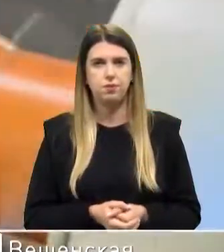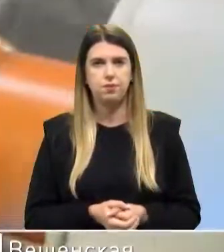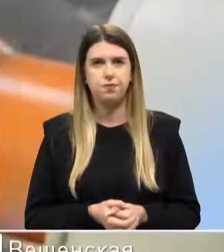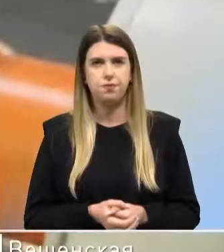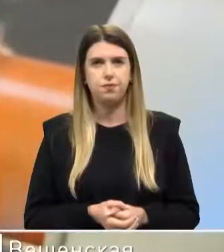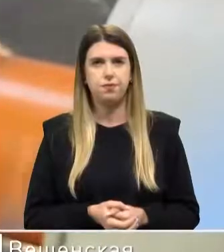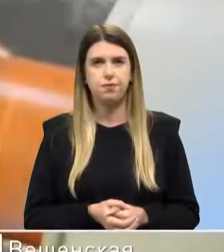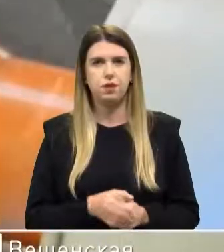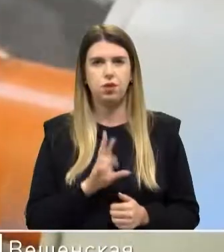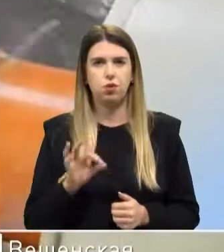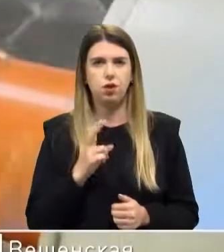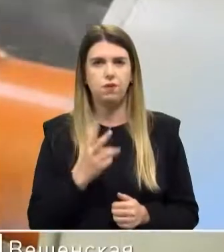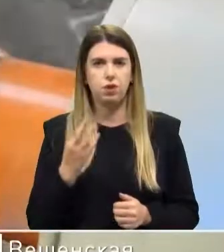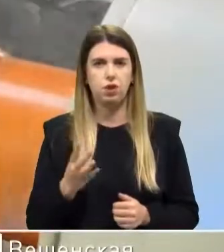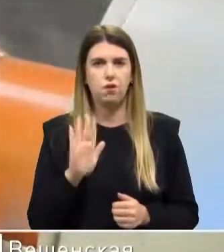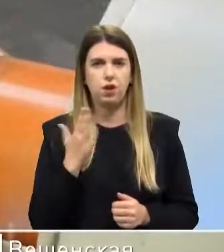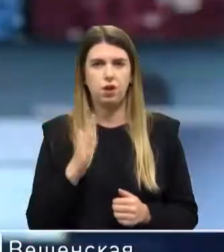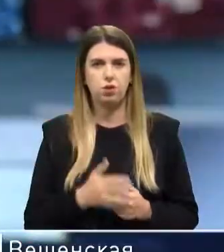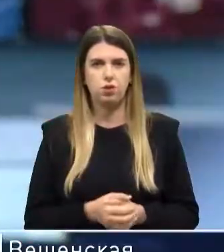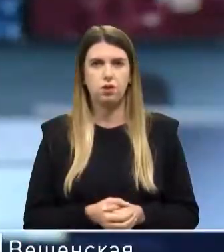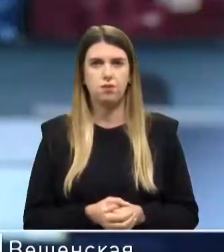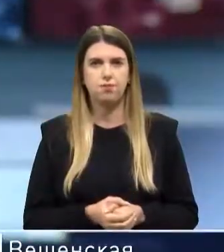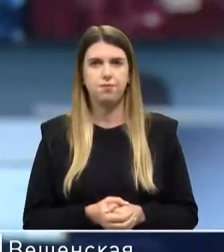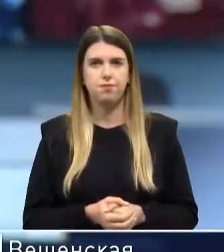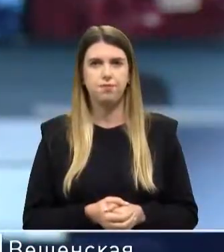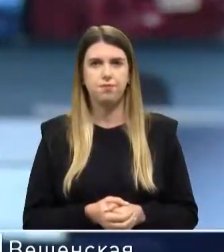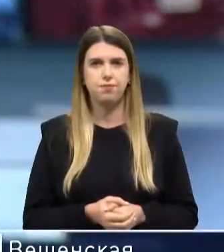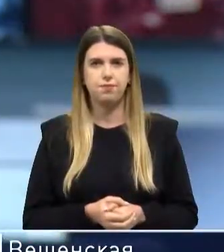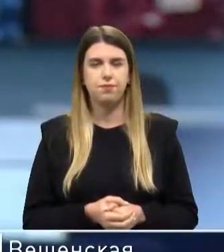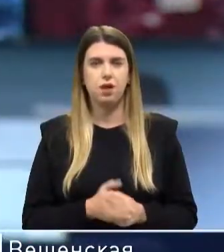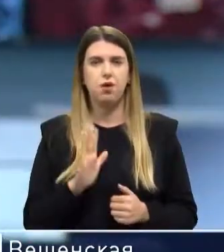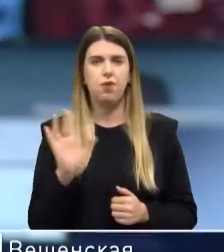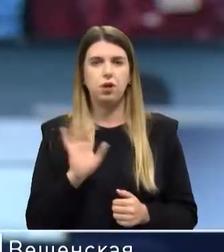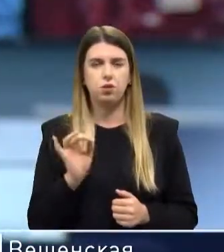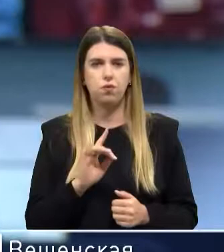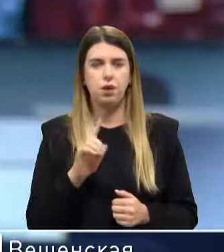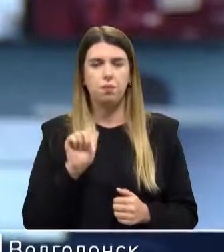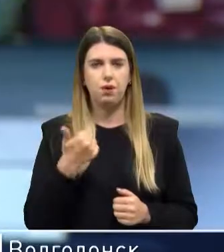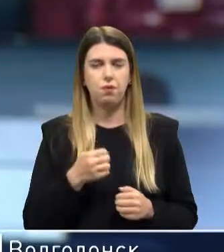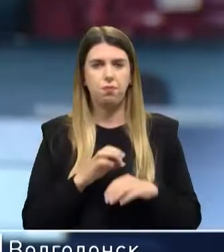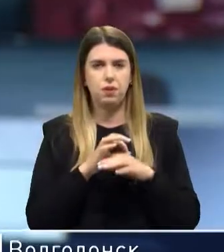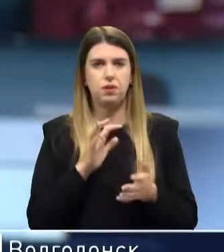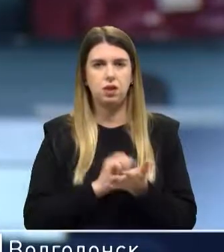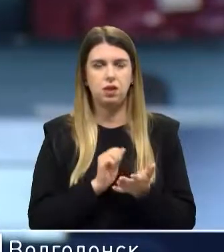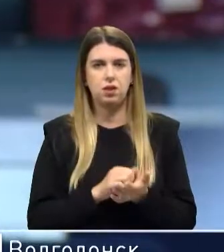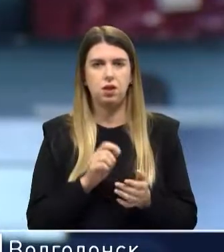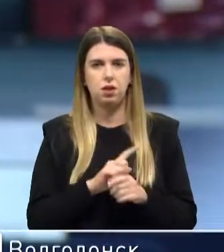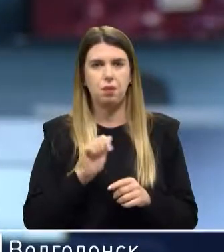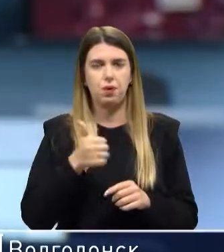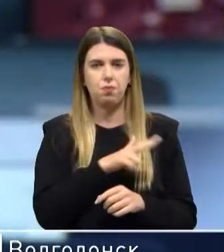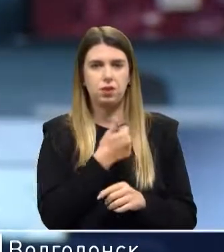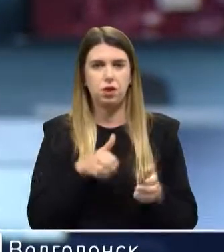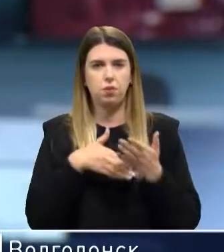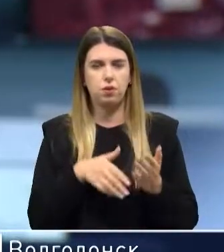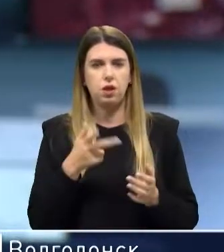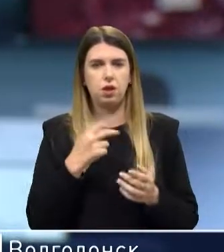Юрий Друзякин, Дон-24, Волгодонск. В Ростове-на-Дону впервые прошли занятия по оказанию первой помощи